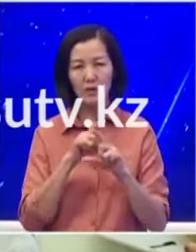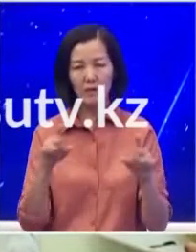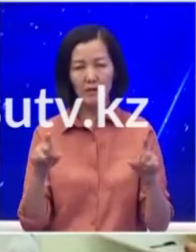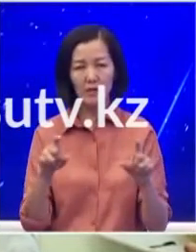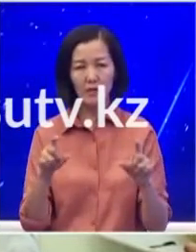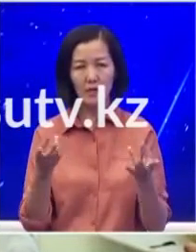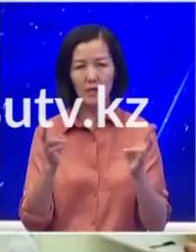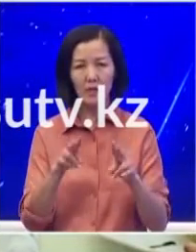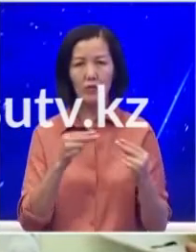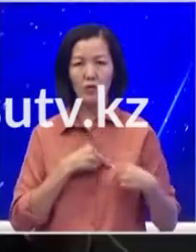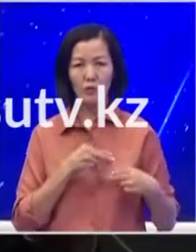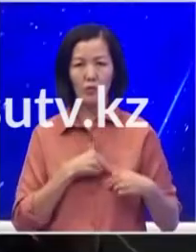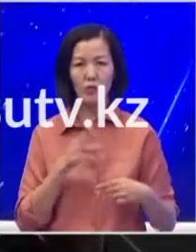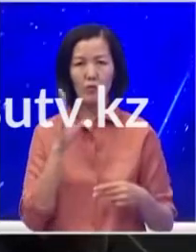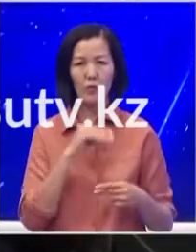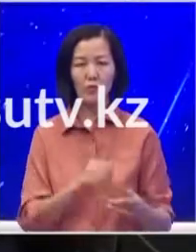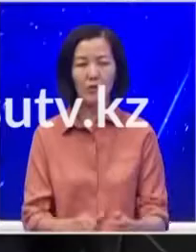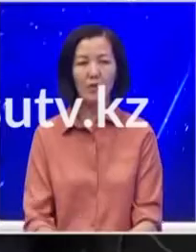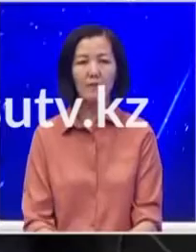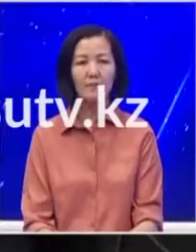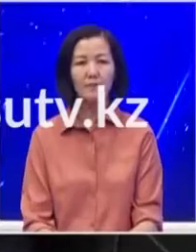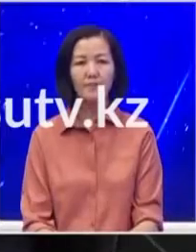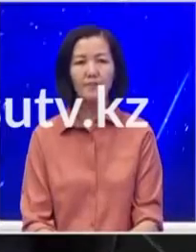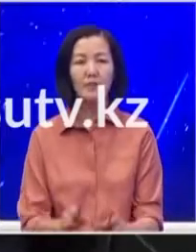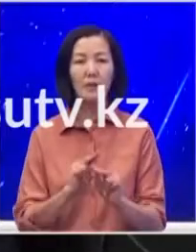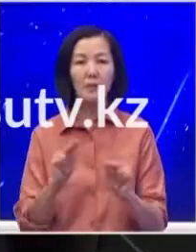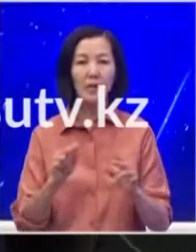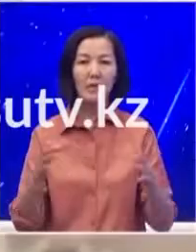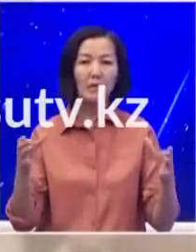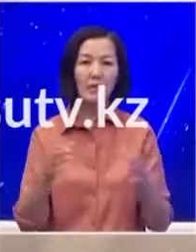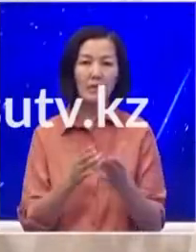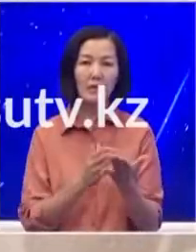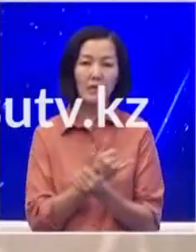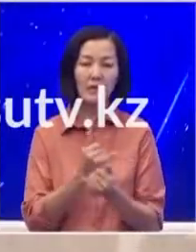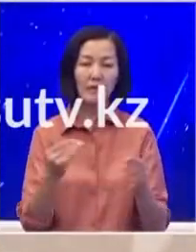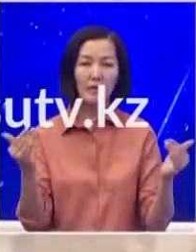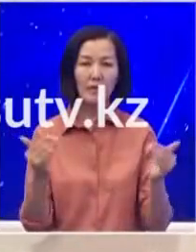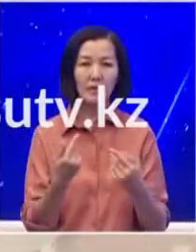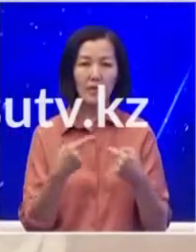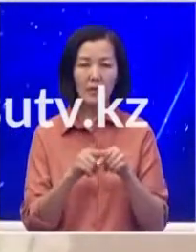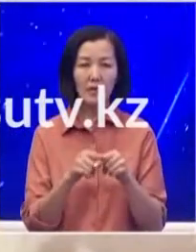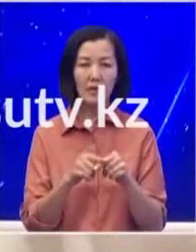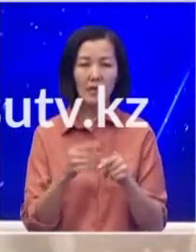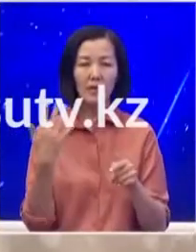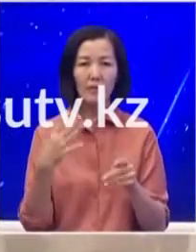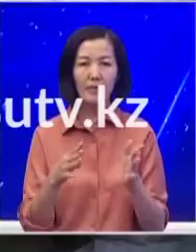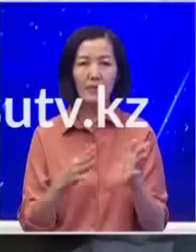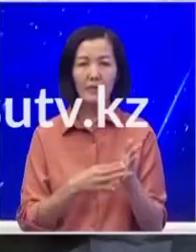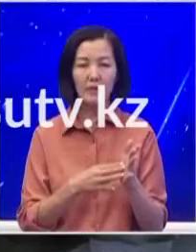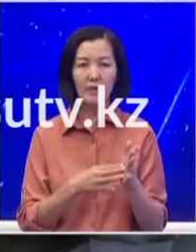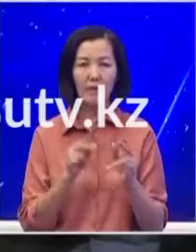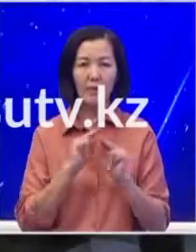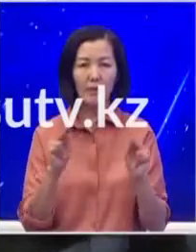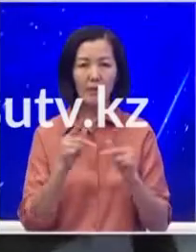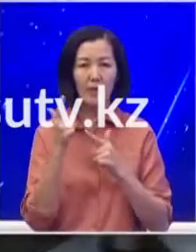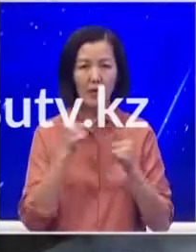же они остаются работать. Педагогический состав Талдыкурганского колледжа сервиса и технологий состоит из 59 преподавателей. Они